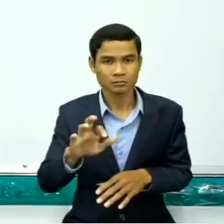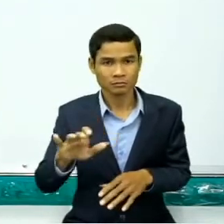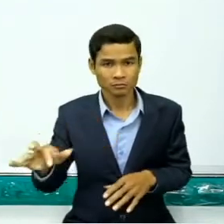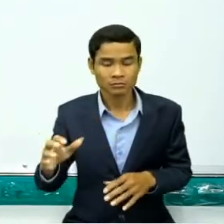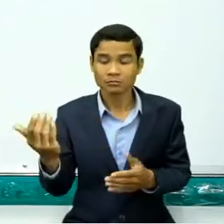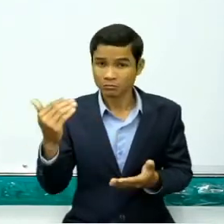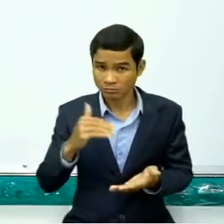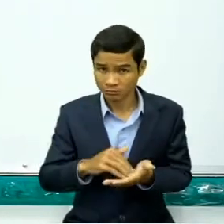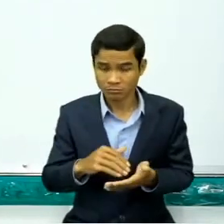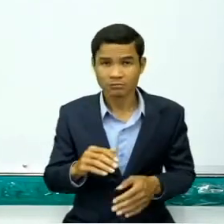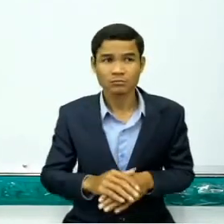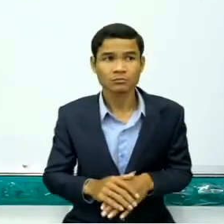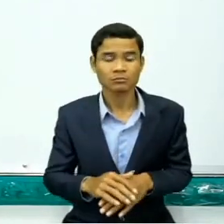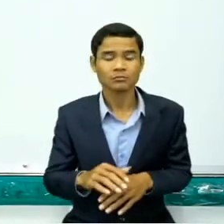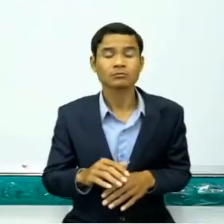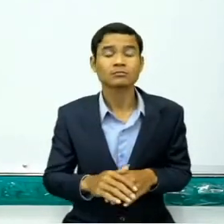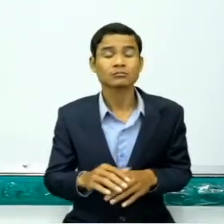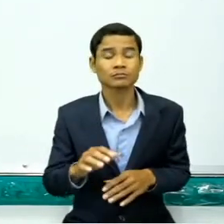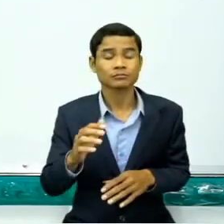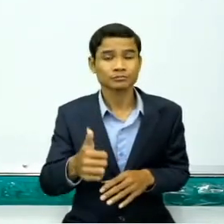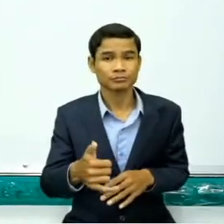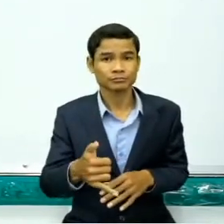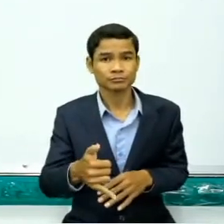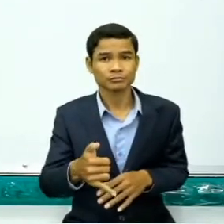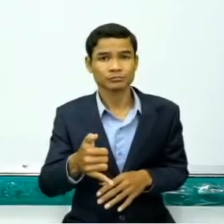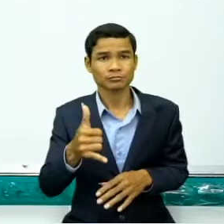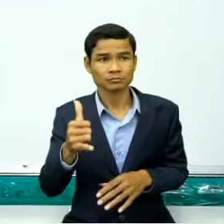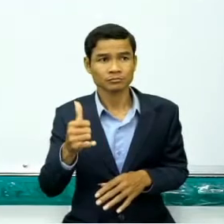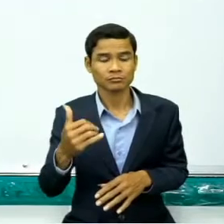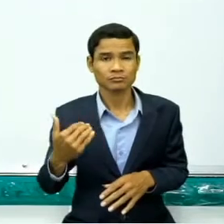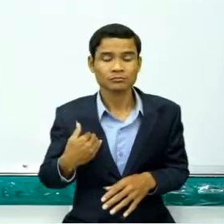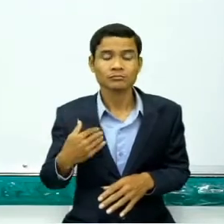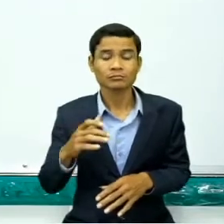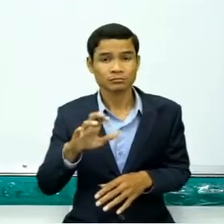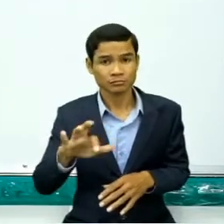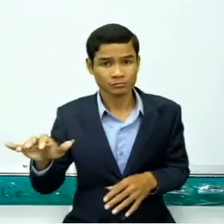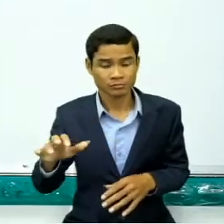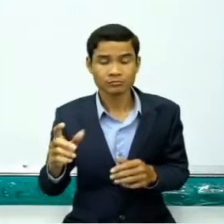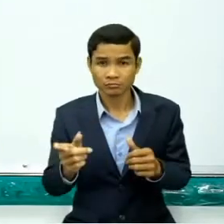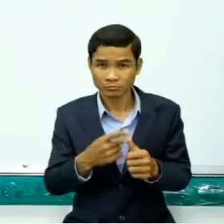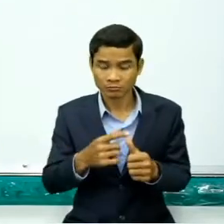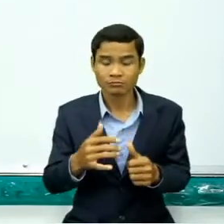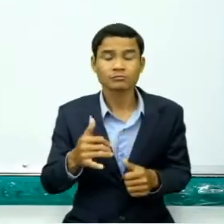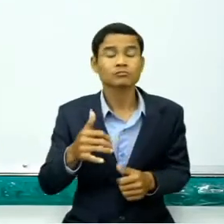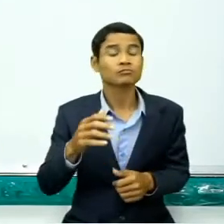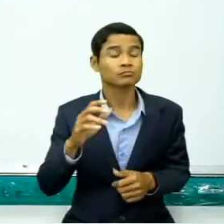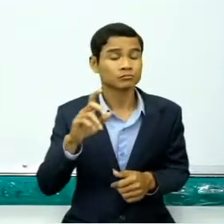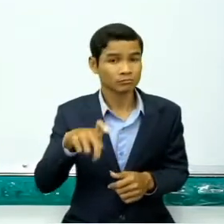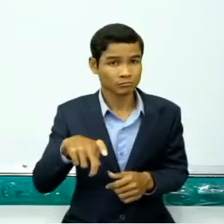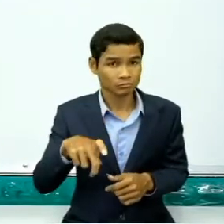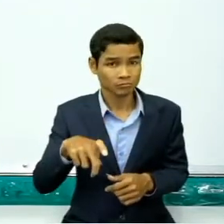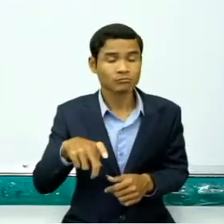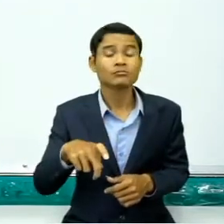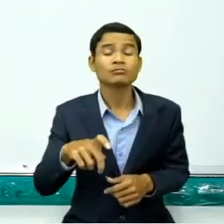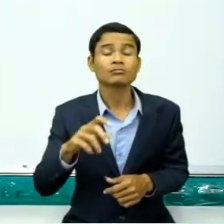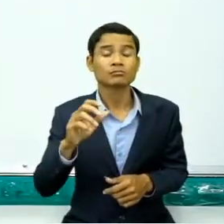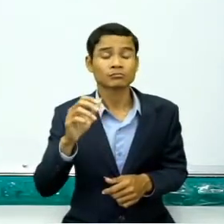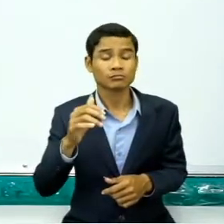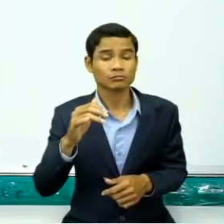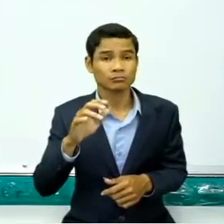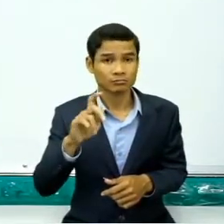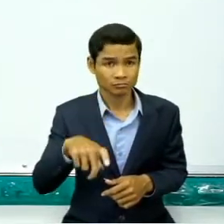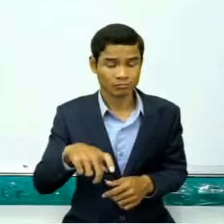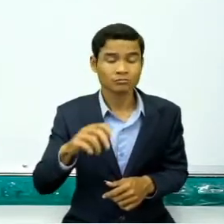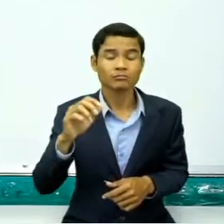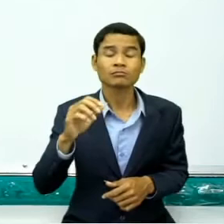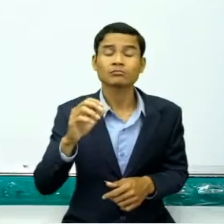Sô mà đoàn tiết. Bịa, phần ngơi miên sô đám. Phần ngờ. Chài lời con cho rồi bằng lỡ sô